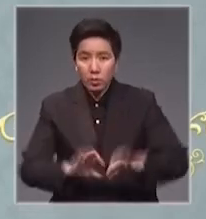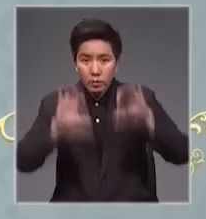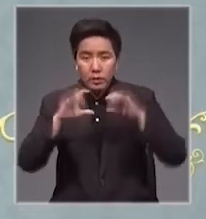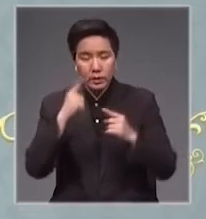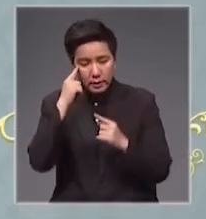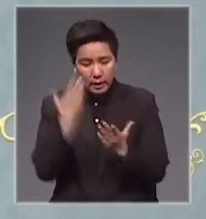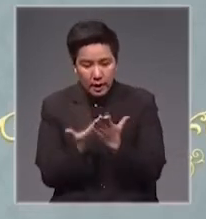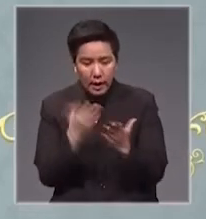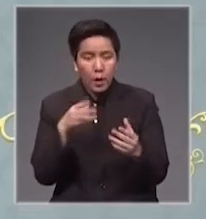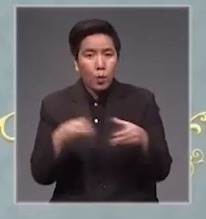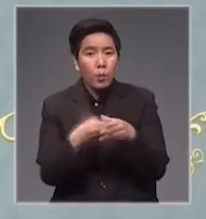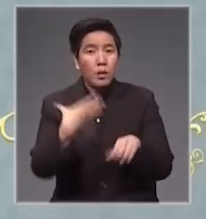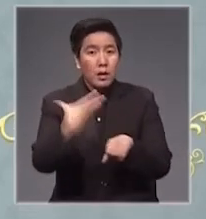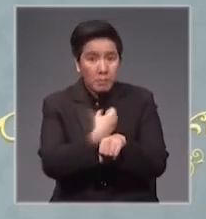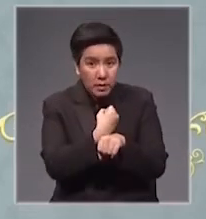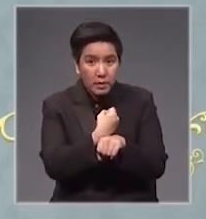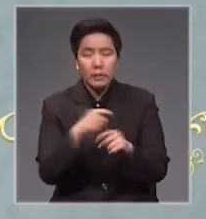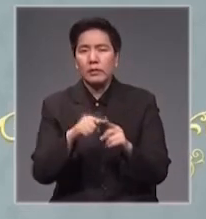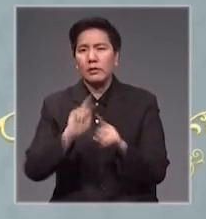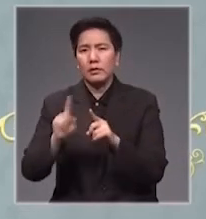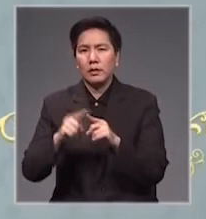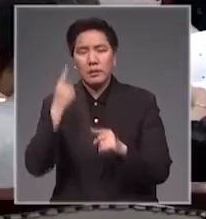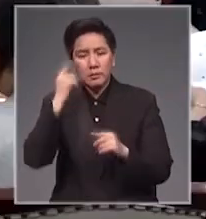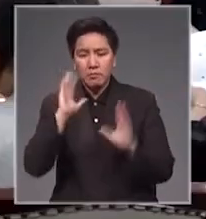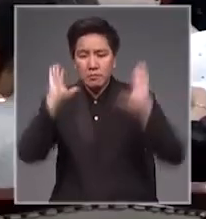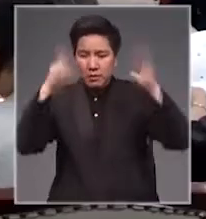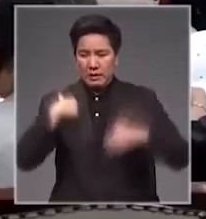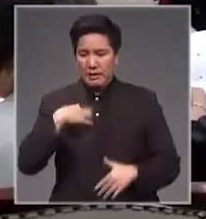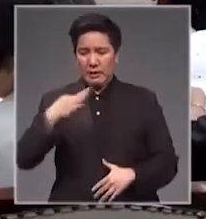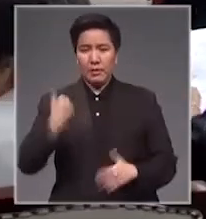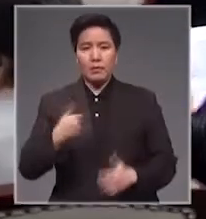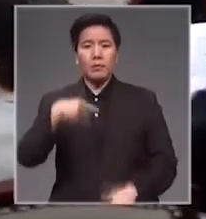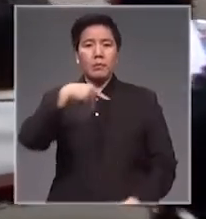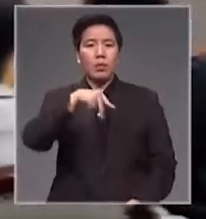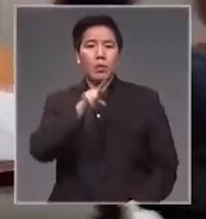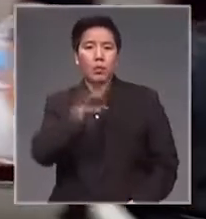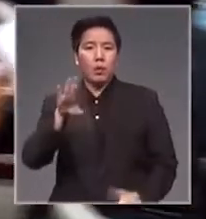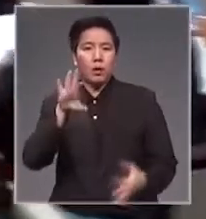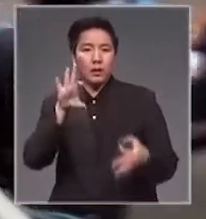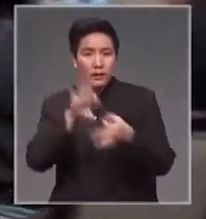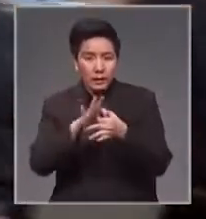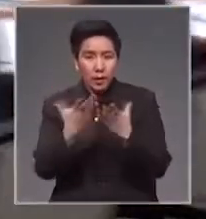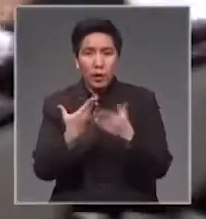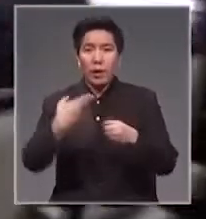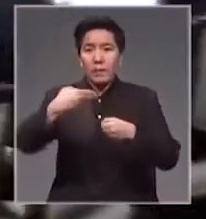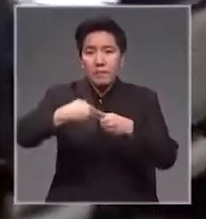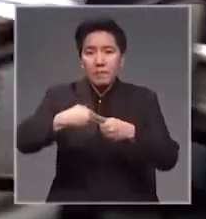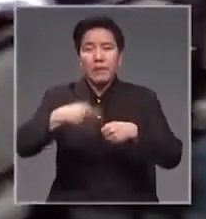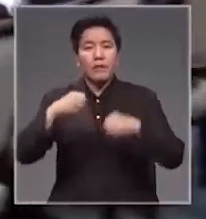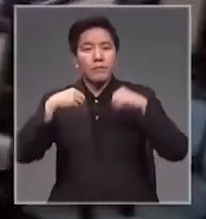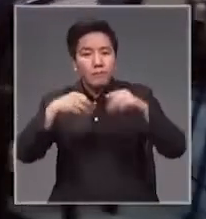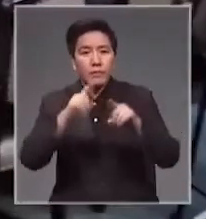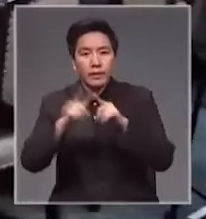การเมืองในรูปแบบประชานิยมเต็มรูปแบบเช่นพรบกองทุนพลังงานพรบการจัดทำงบประมาณในลักษณะบูรณาการการจัดทำงบ